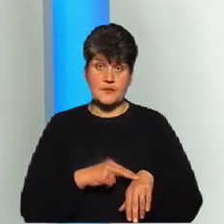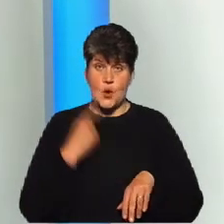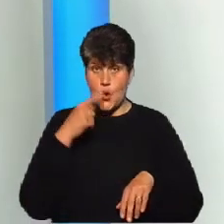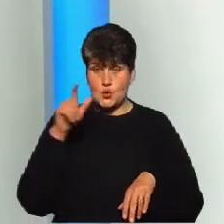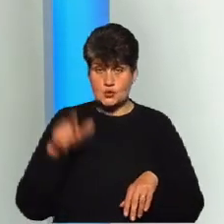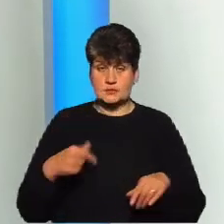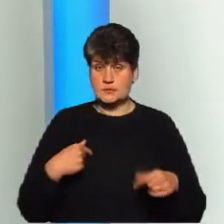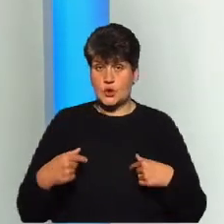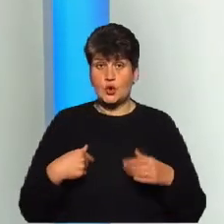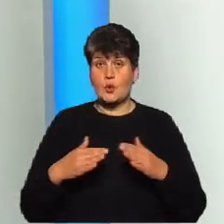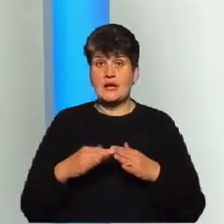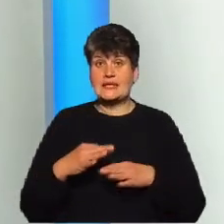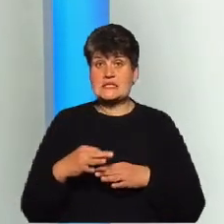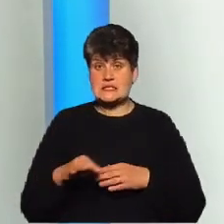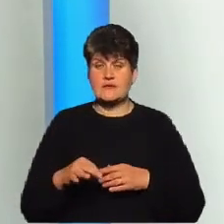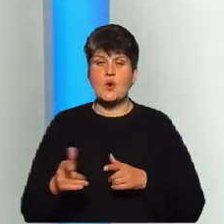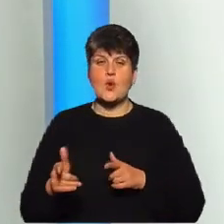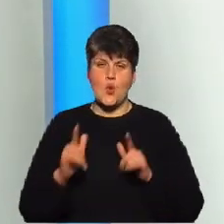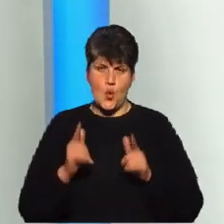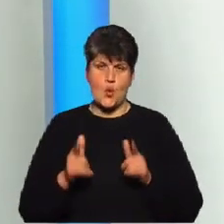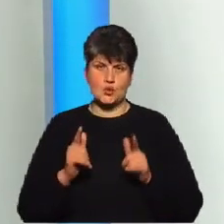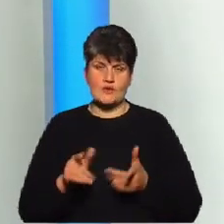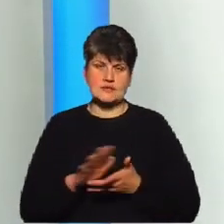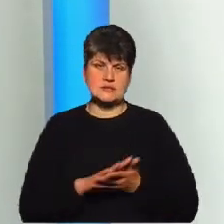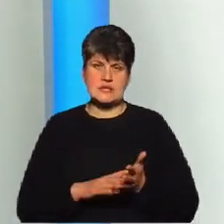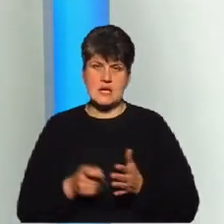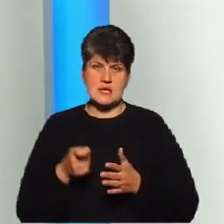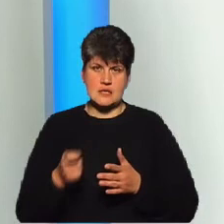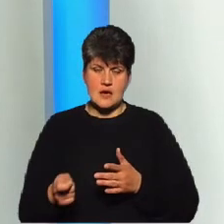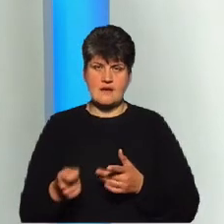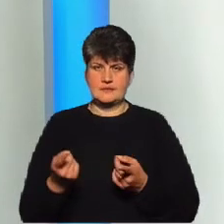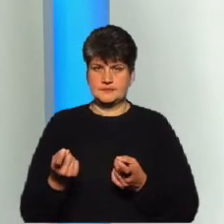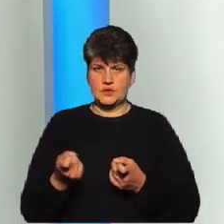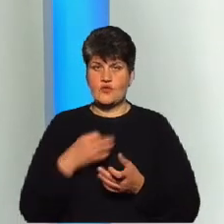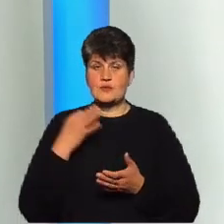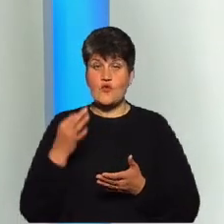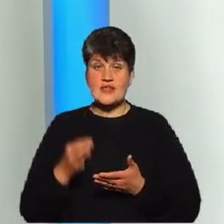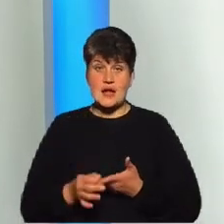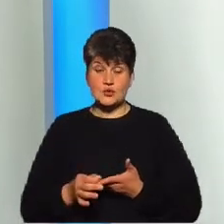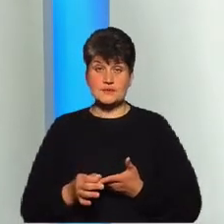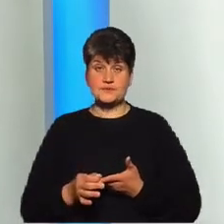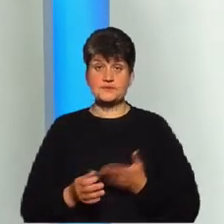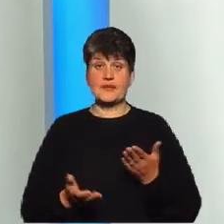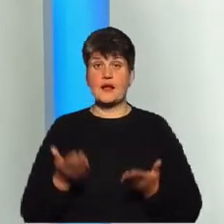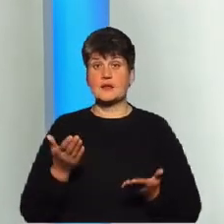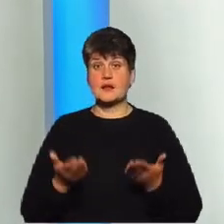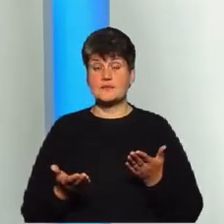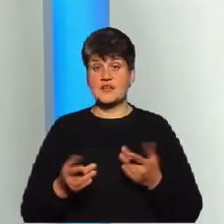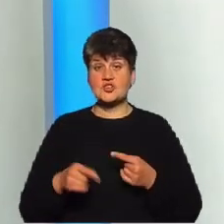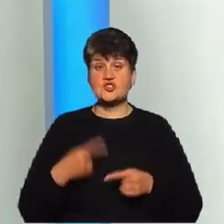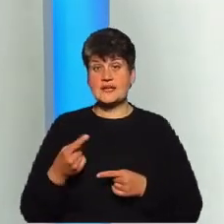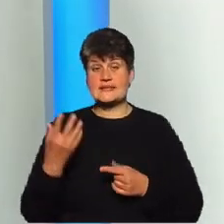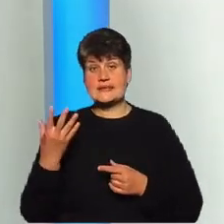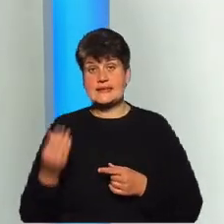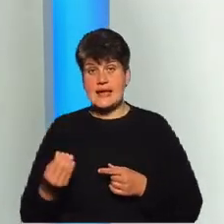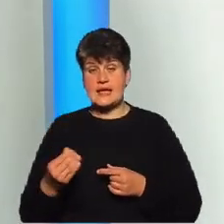від домашнього насильства, готова писати заяву, готова притягувати кривдника до відповідальності. Але через день чи через якийсь